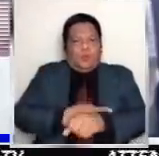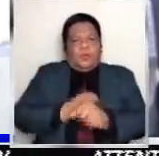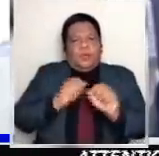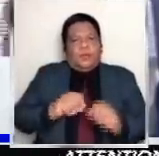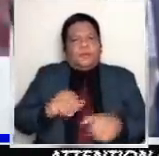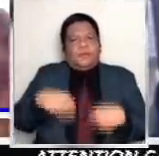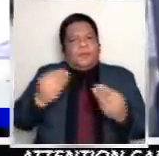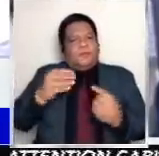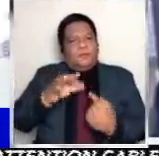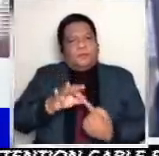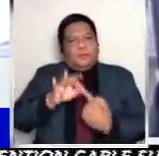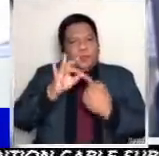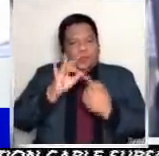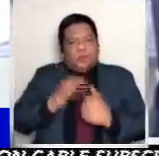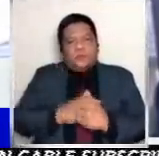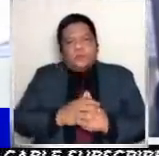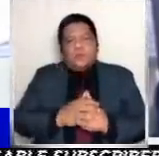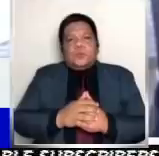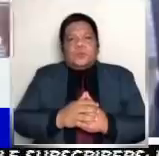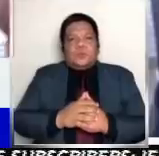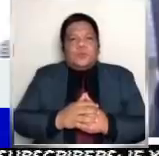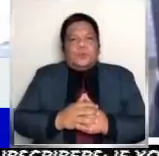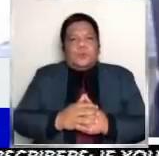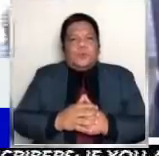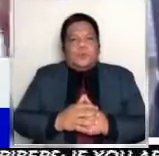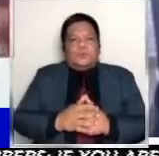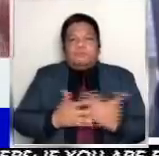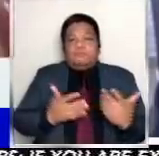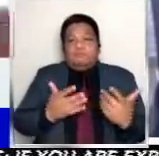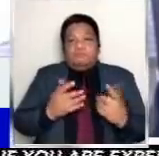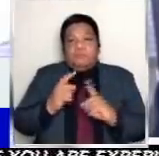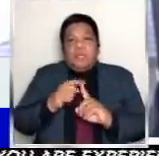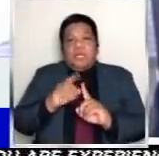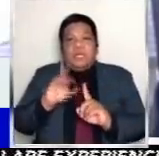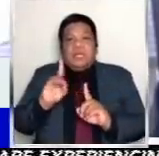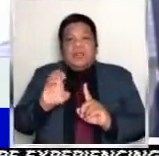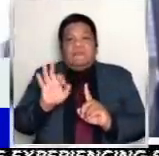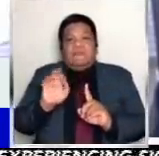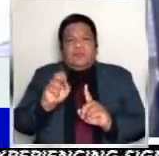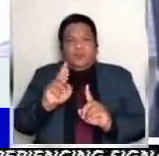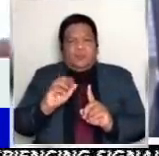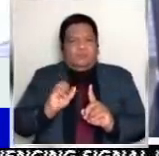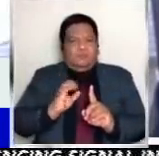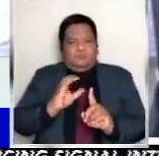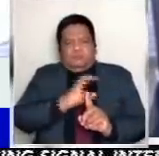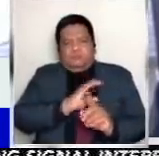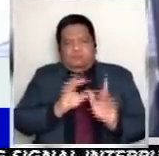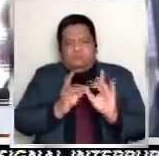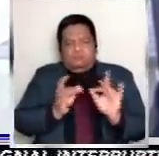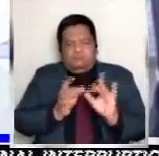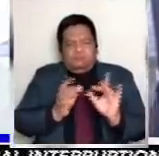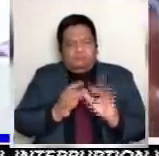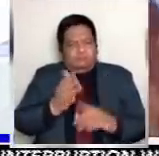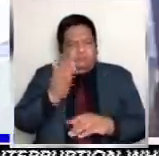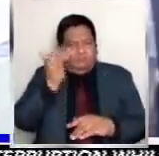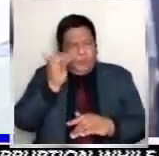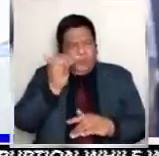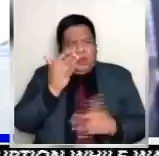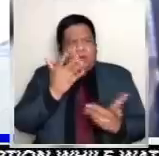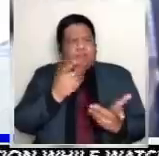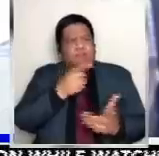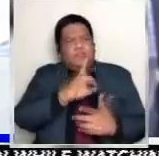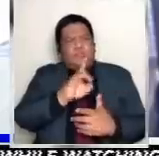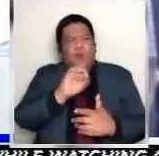can you make an administrative order? Gumagawa ka ng isang kautosan sa Department of Health para payagan yung ibang